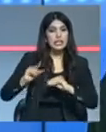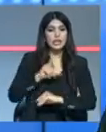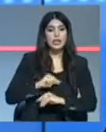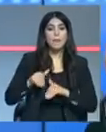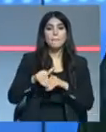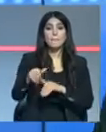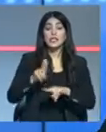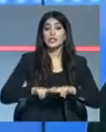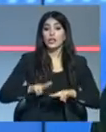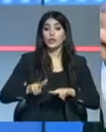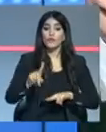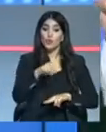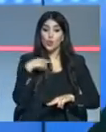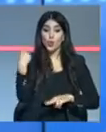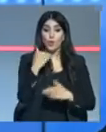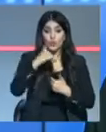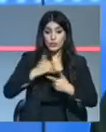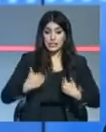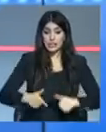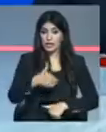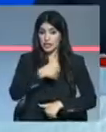الاسلحه الموجوده على مستوى داخلي